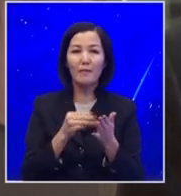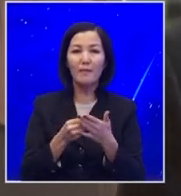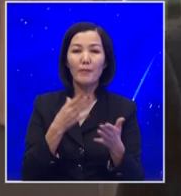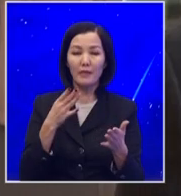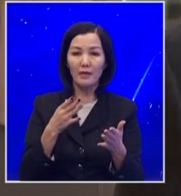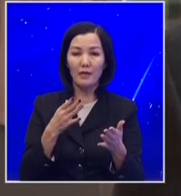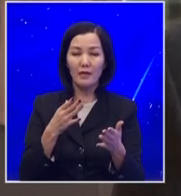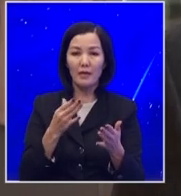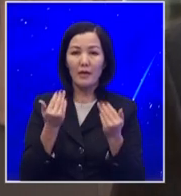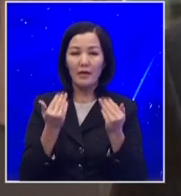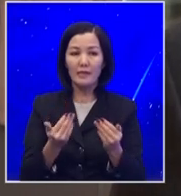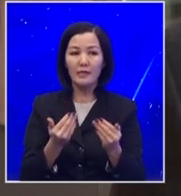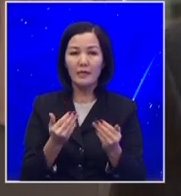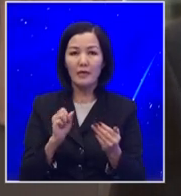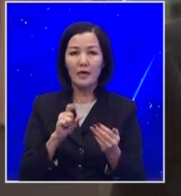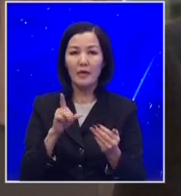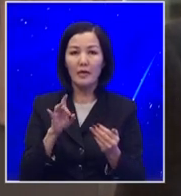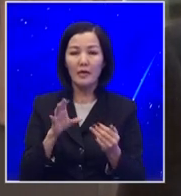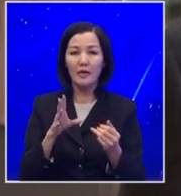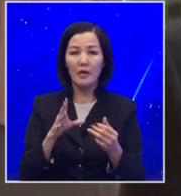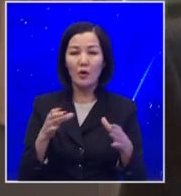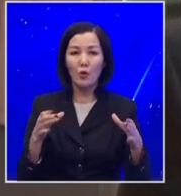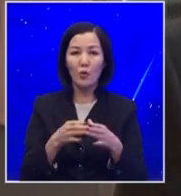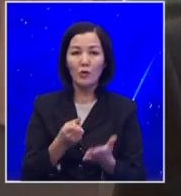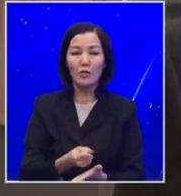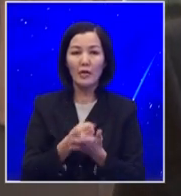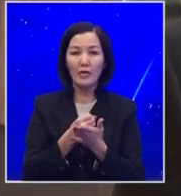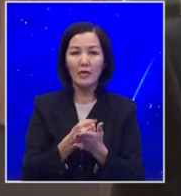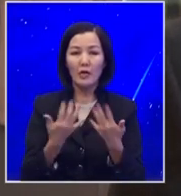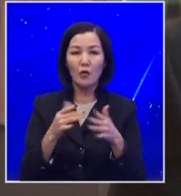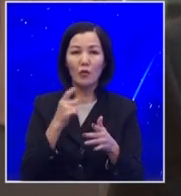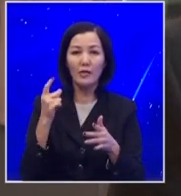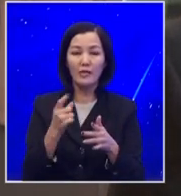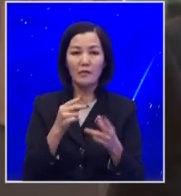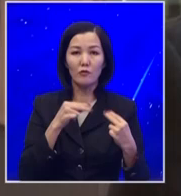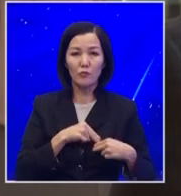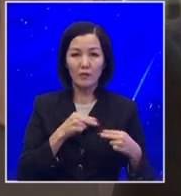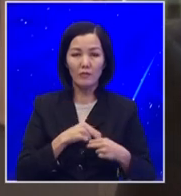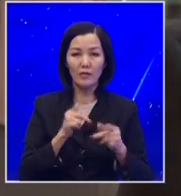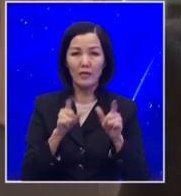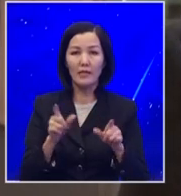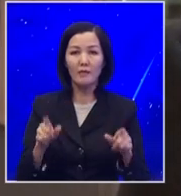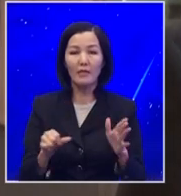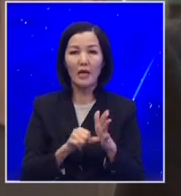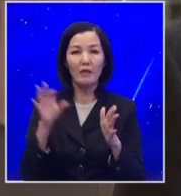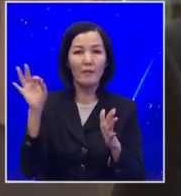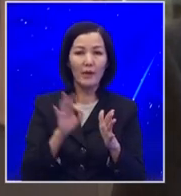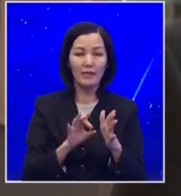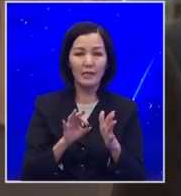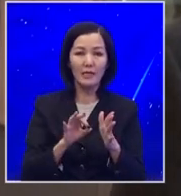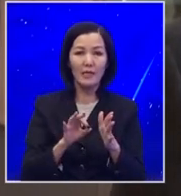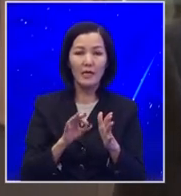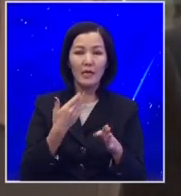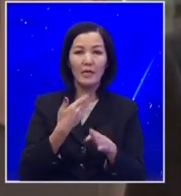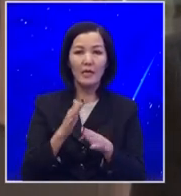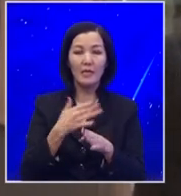Сол бойынша Қазагро холдинг арқылы ауыл шаруашылығы жұмыс істеп жатқан азаматтарға 6% мөлшерде